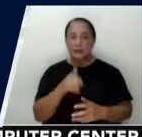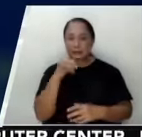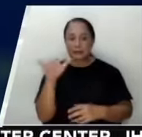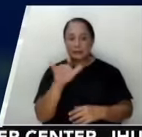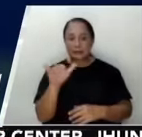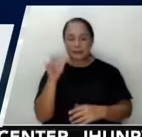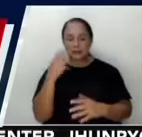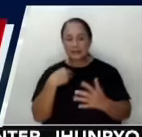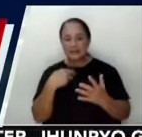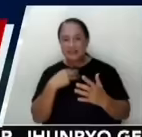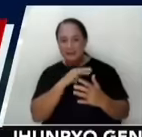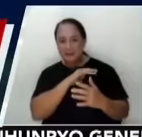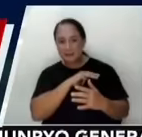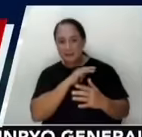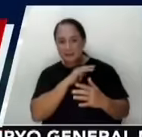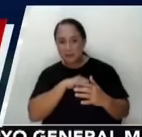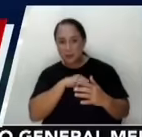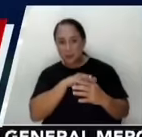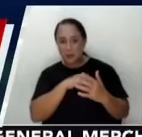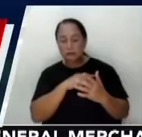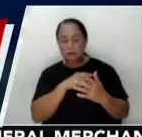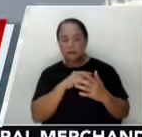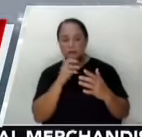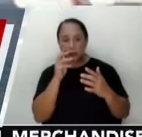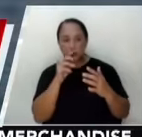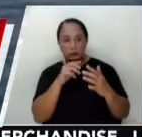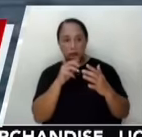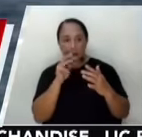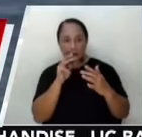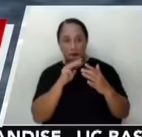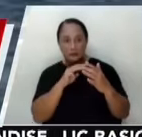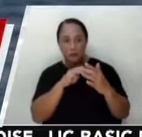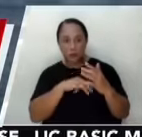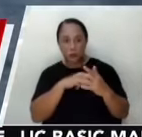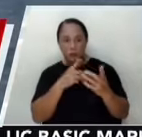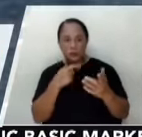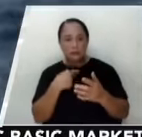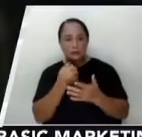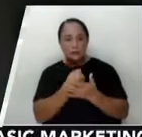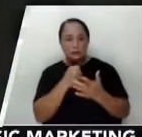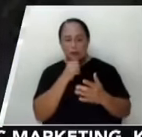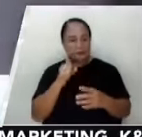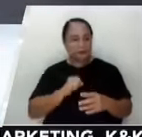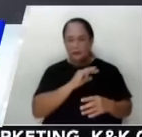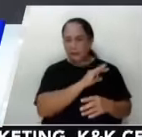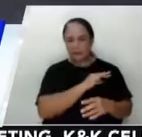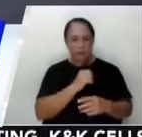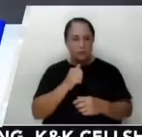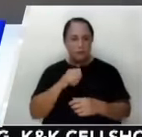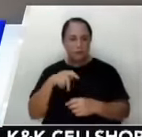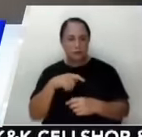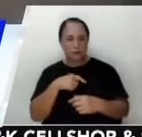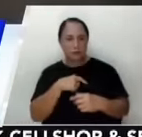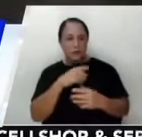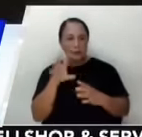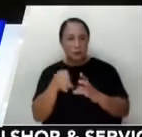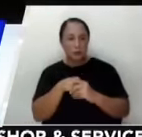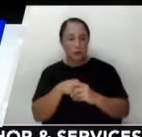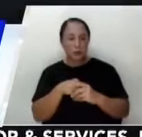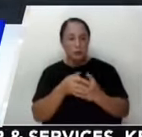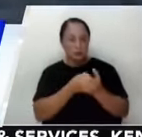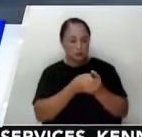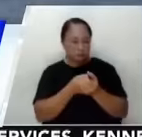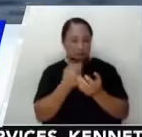Sandy Cay, puro tauhan ng military ang kasama sa mga resupply mission sa BRP Sierra Madre, kabilang ang tinira ng water cannon nitong